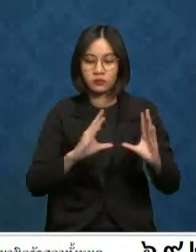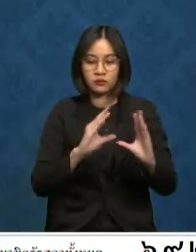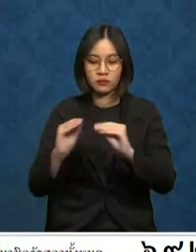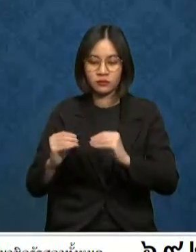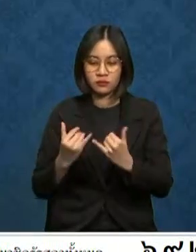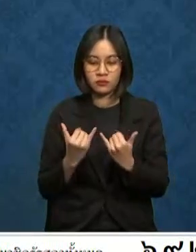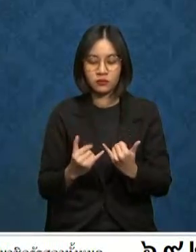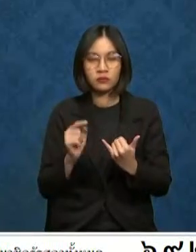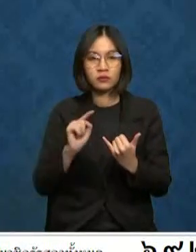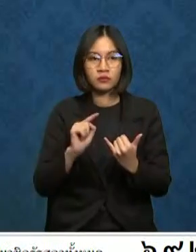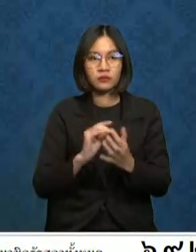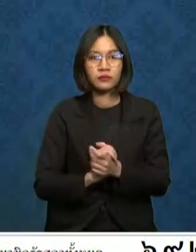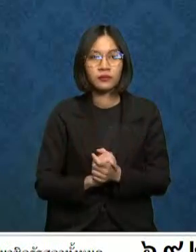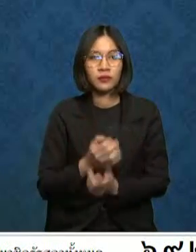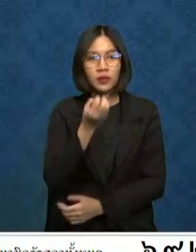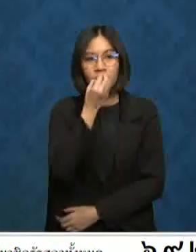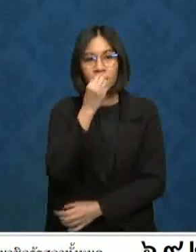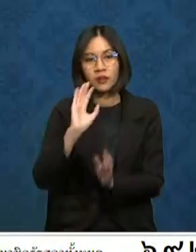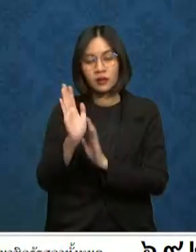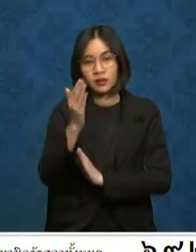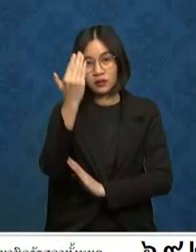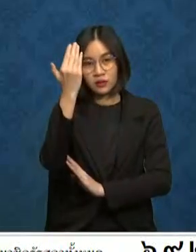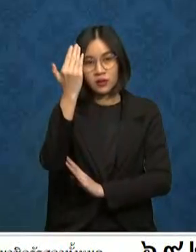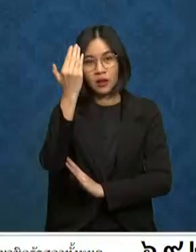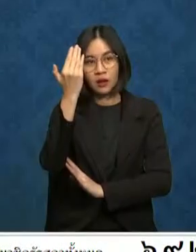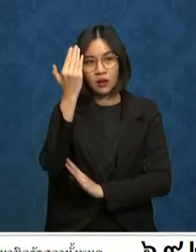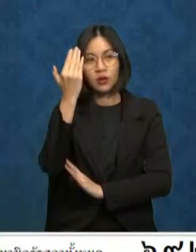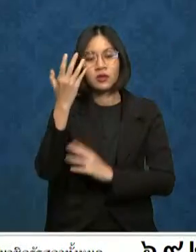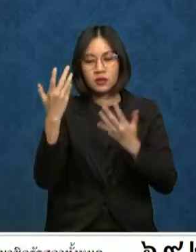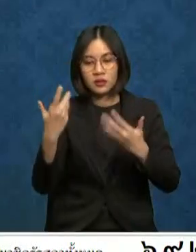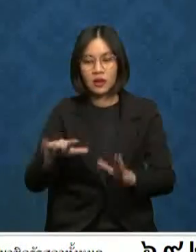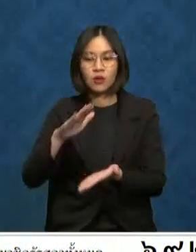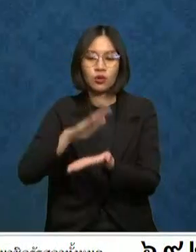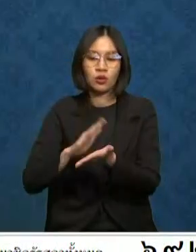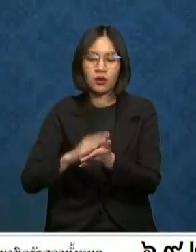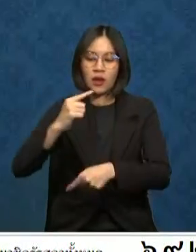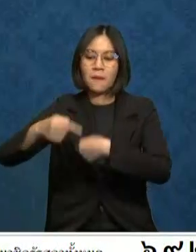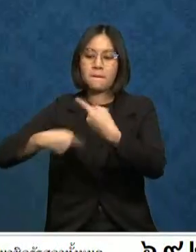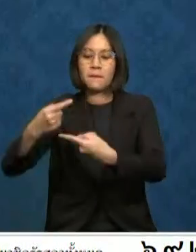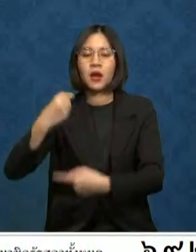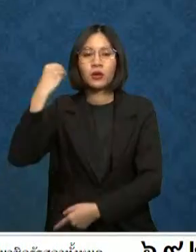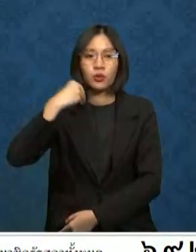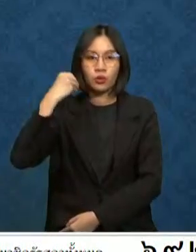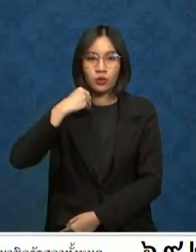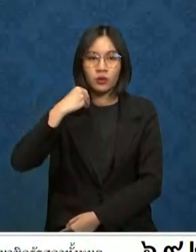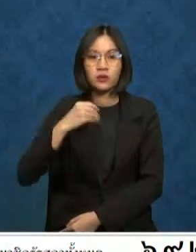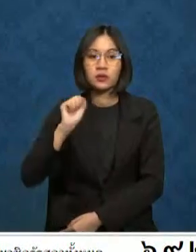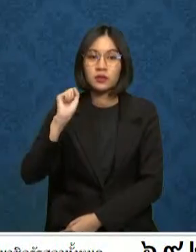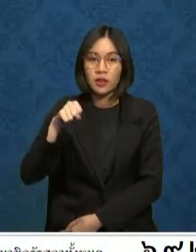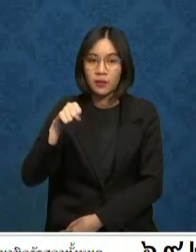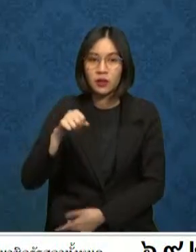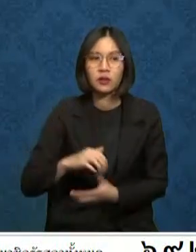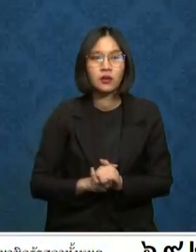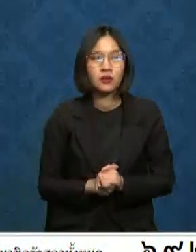นี้ได้รับประทานอาหารเช้าก่อนไปโรงเรียนกันทุกคนใช่ไมครับท่าน